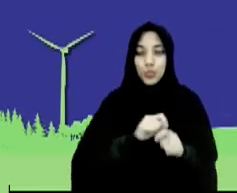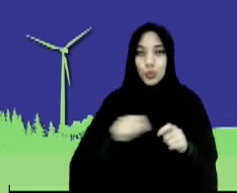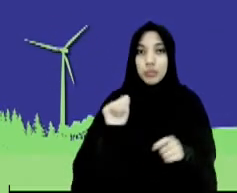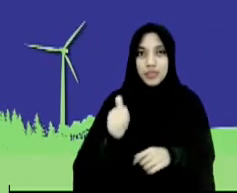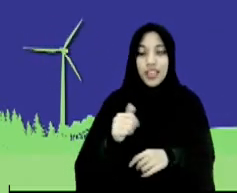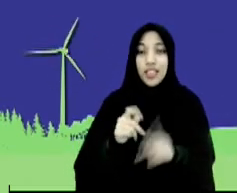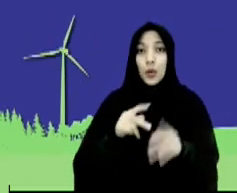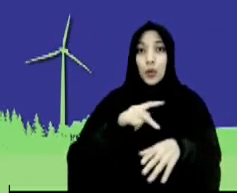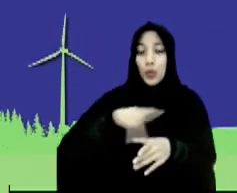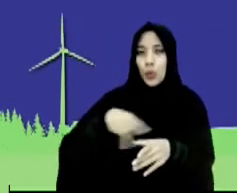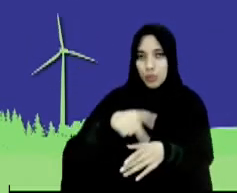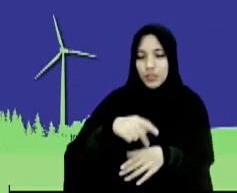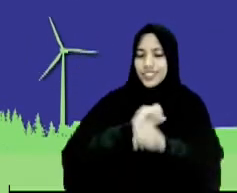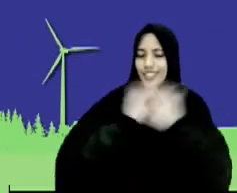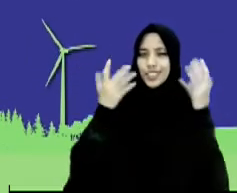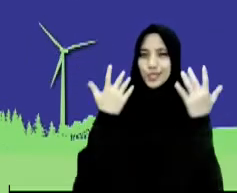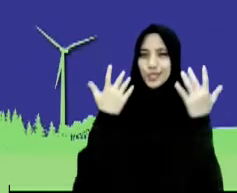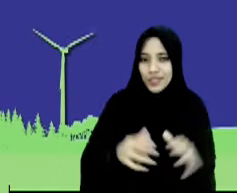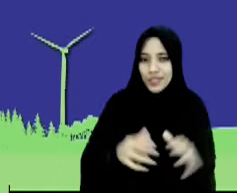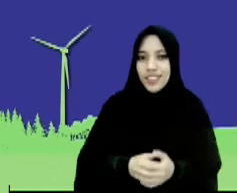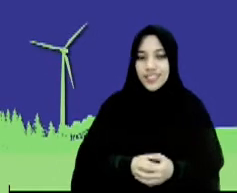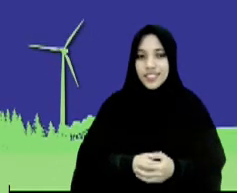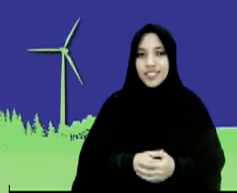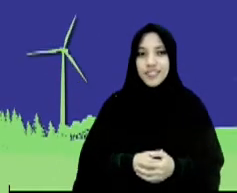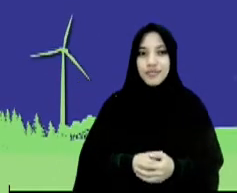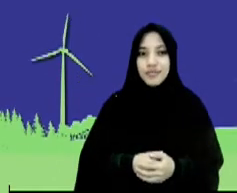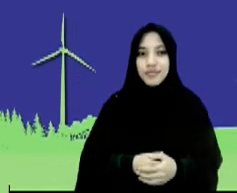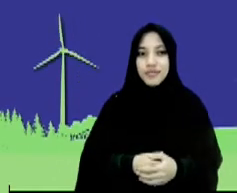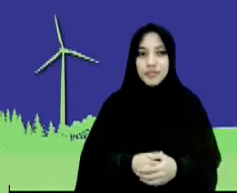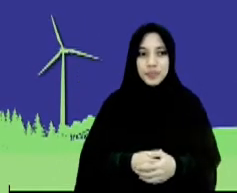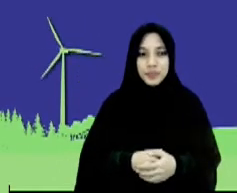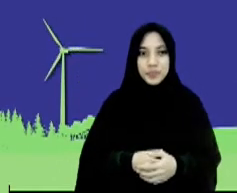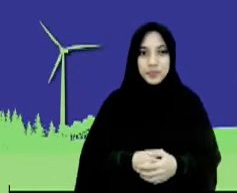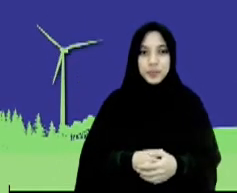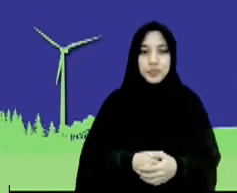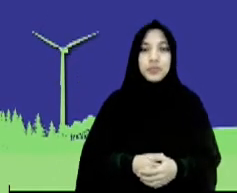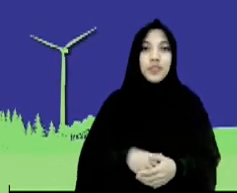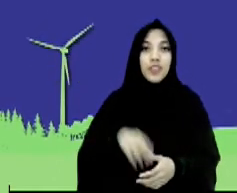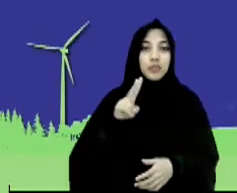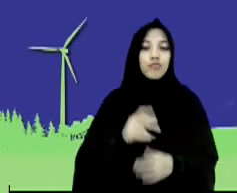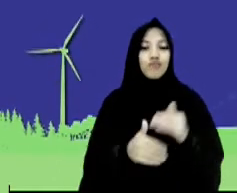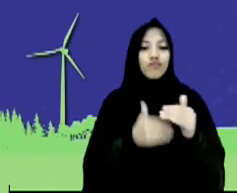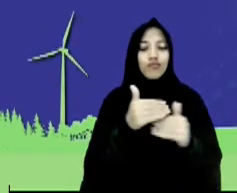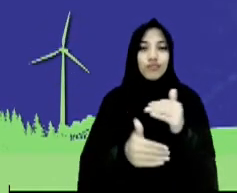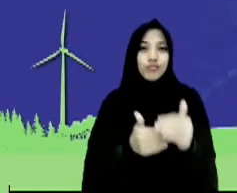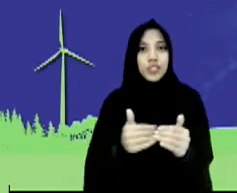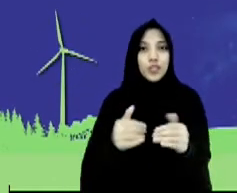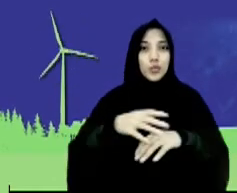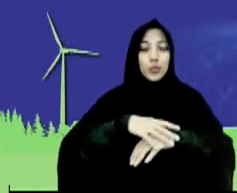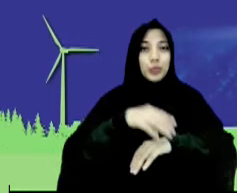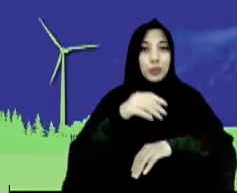jelas ya eh dari sisi mereka as sustain as a sustainable eh S untuk